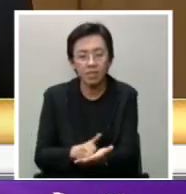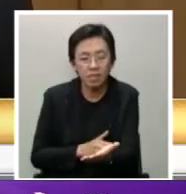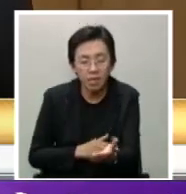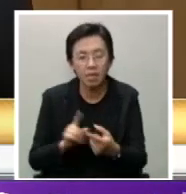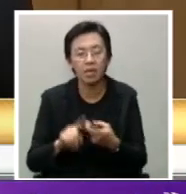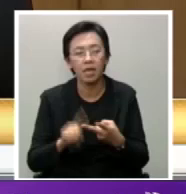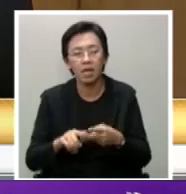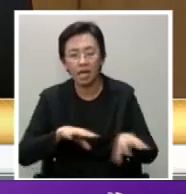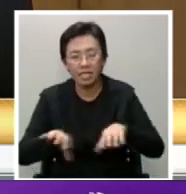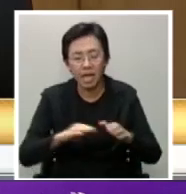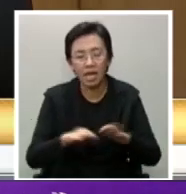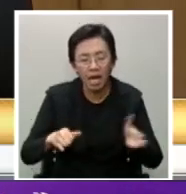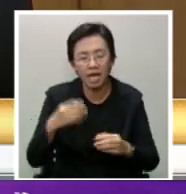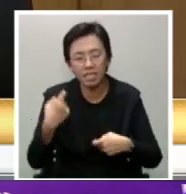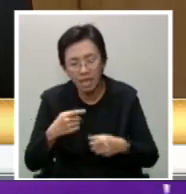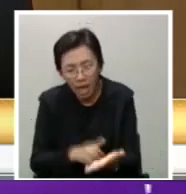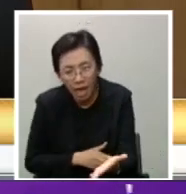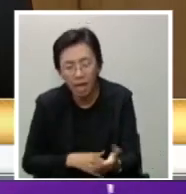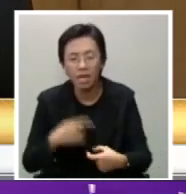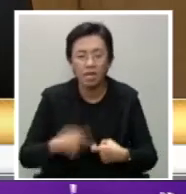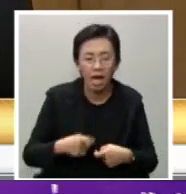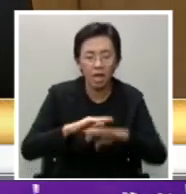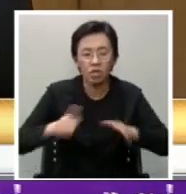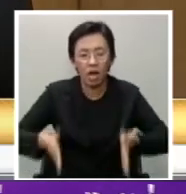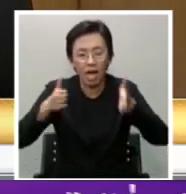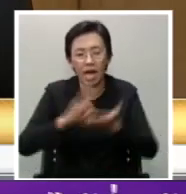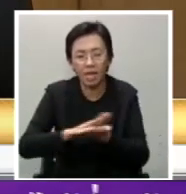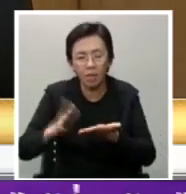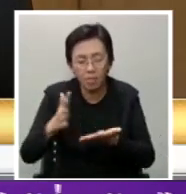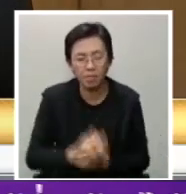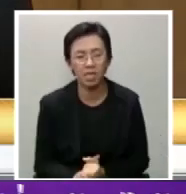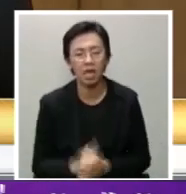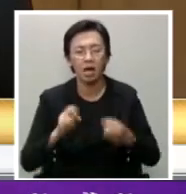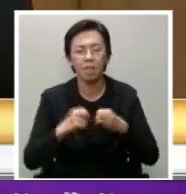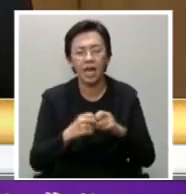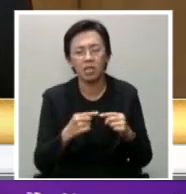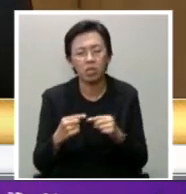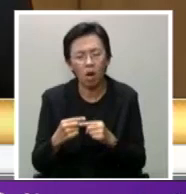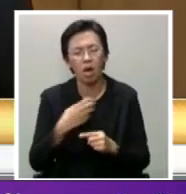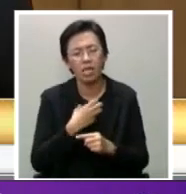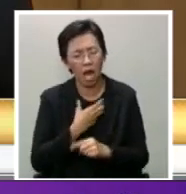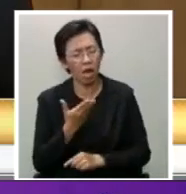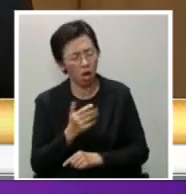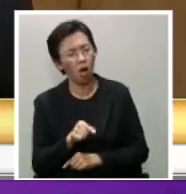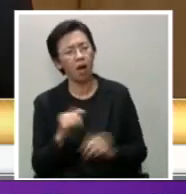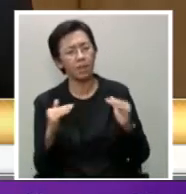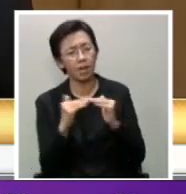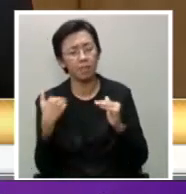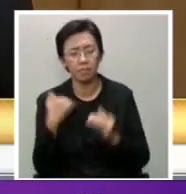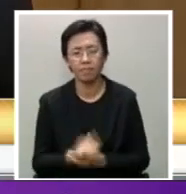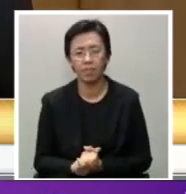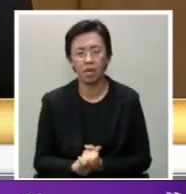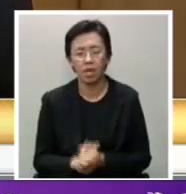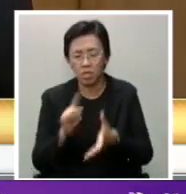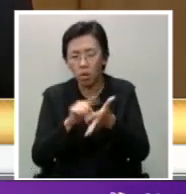ตัวในพื้นที่ก็ช้าเข้าไม่ได้อาคารไม่เรียบร้อยต่างๆเหล่านี้มันก็น่าจะให้ความเป็นธรรมเขาบ้างไหมแต่ทั้งหมดแล้วรวมทั้ง